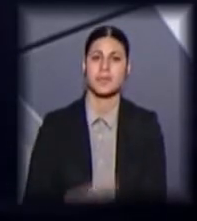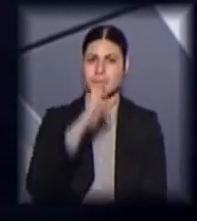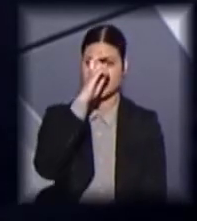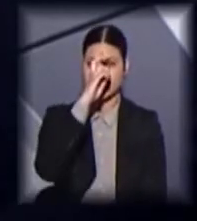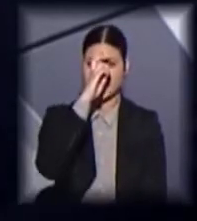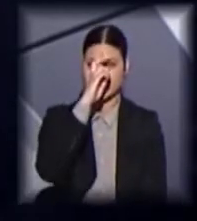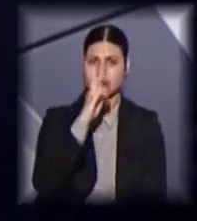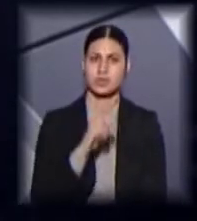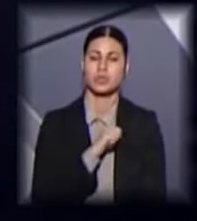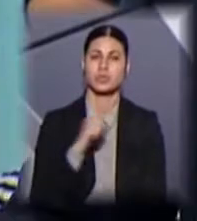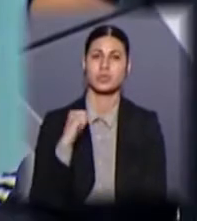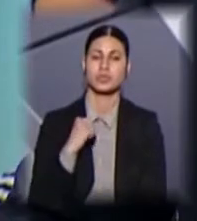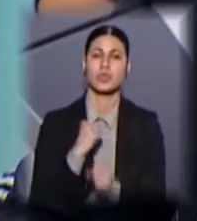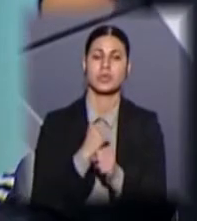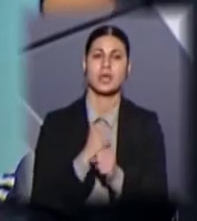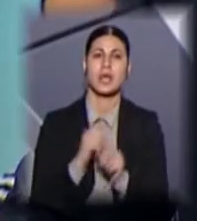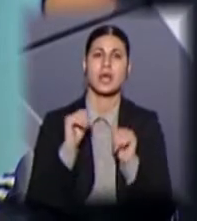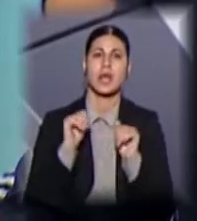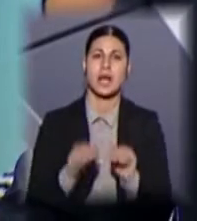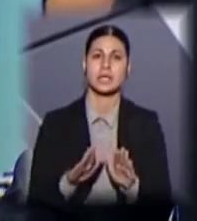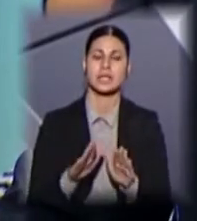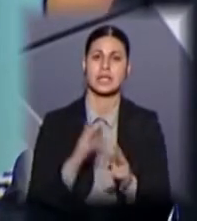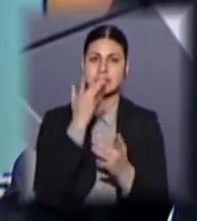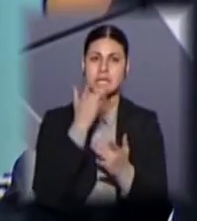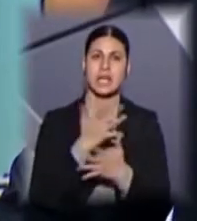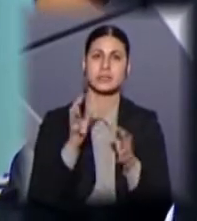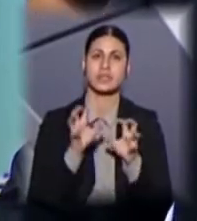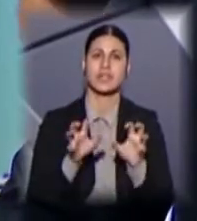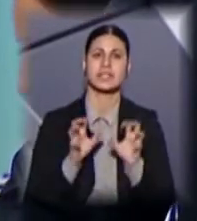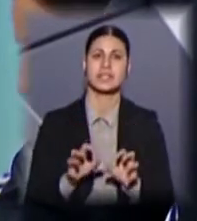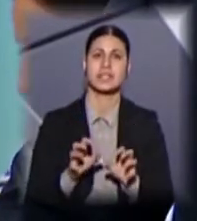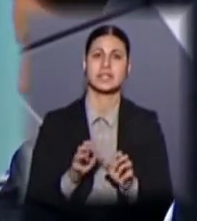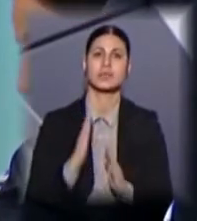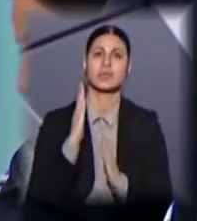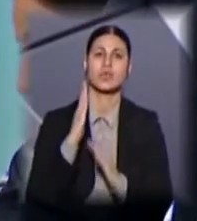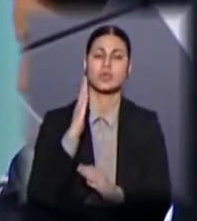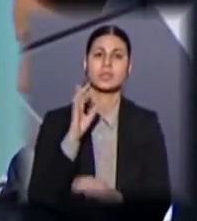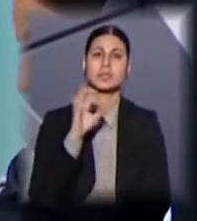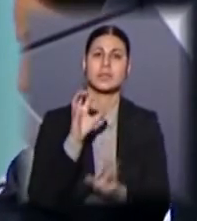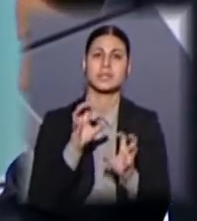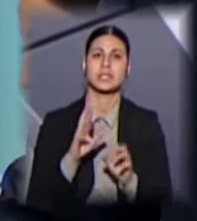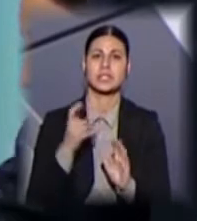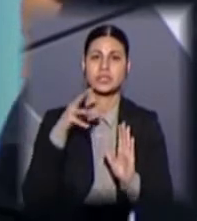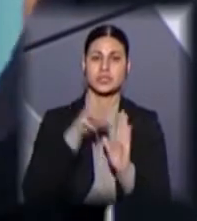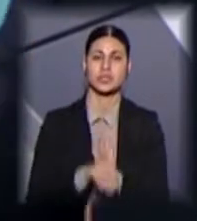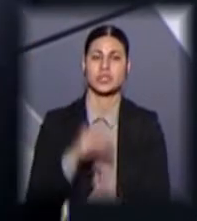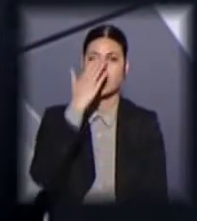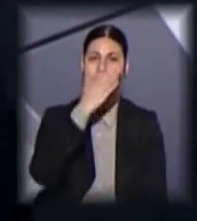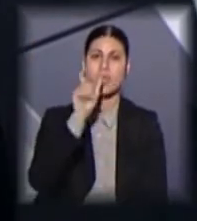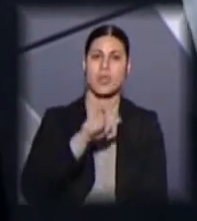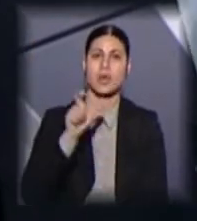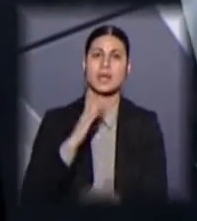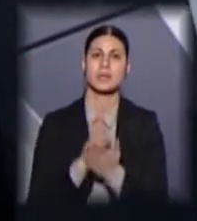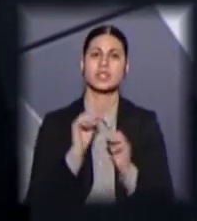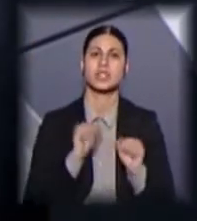სახელმწიფო ადგენს გამჭვირვალე წესებს, პროგნოზირებად წესებს და ამ წესების ფარგლებში მოქალაქეებს ეძლევა